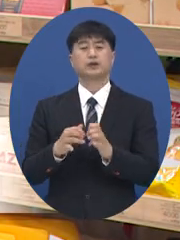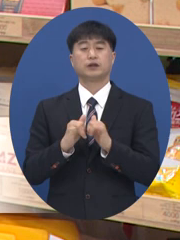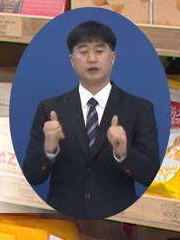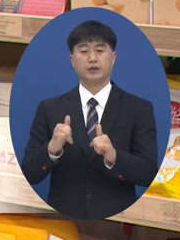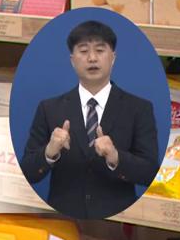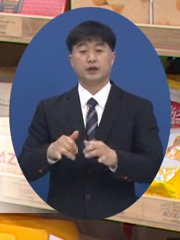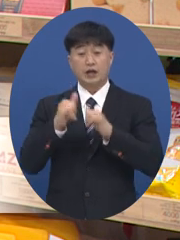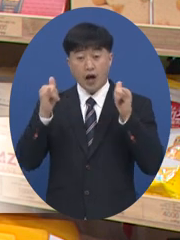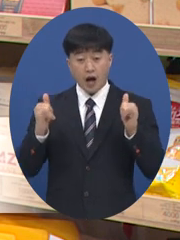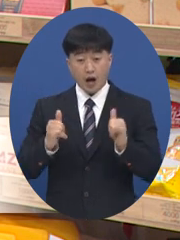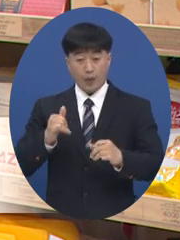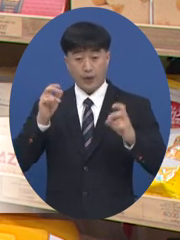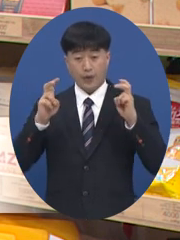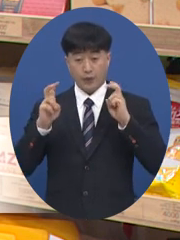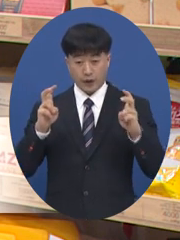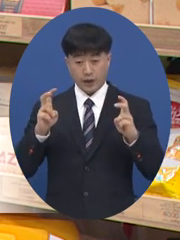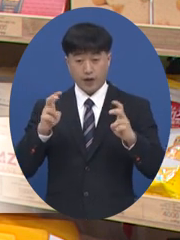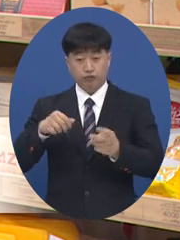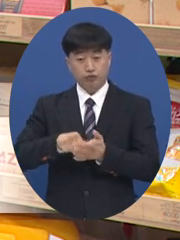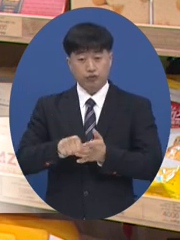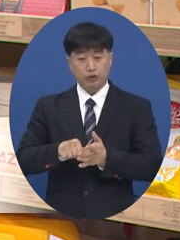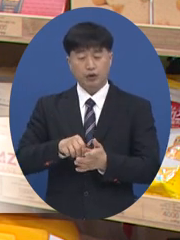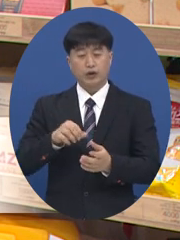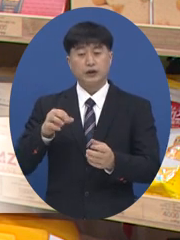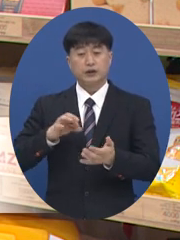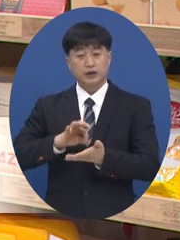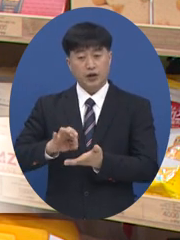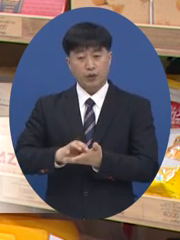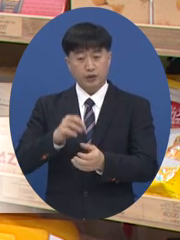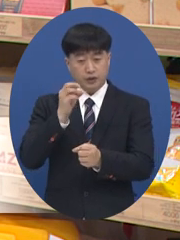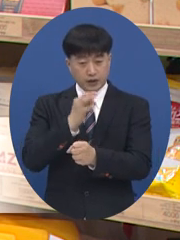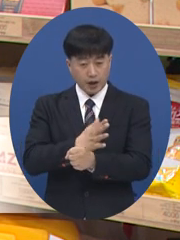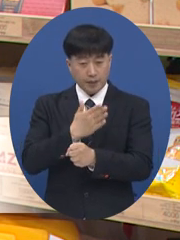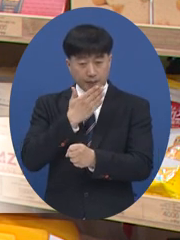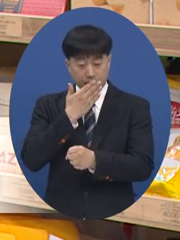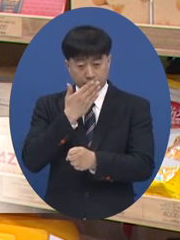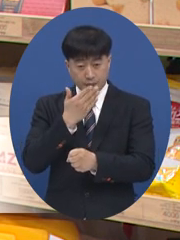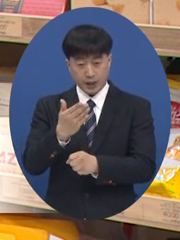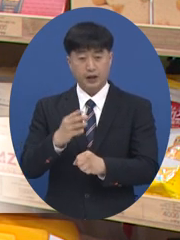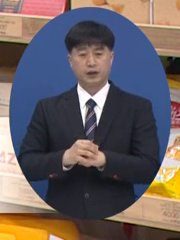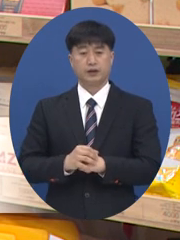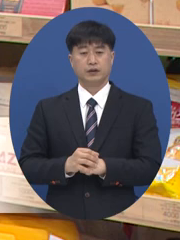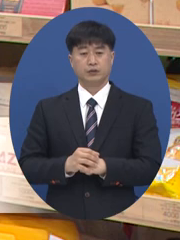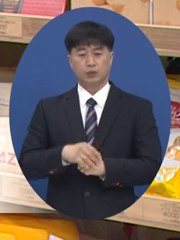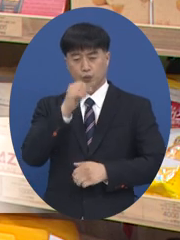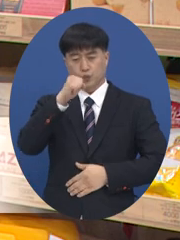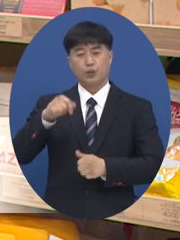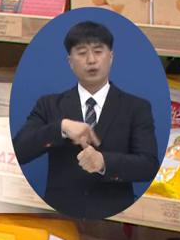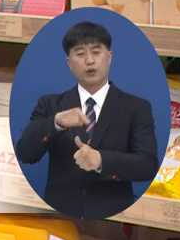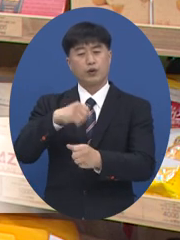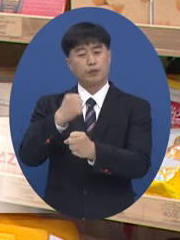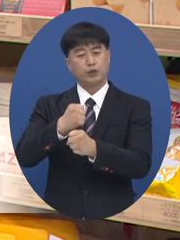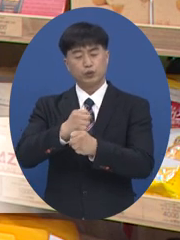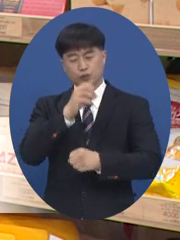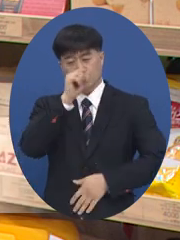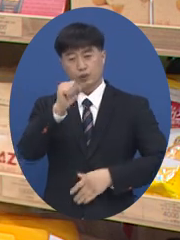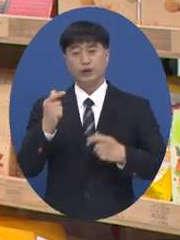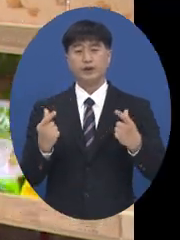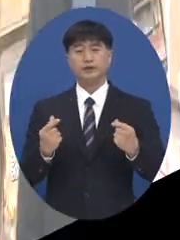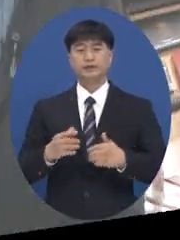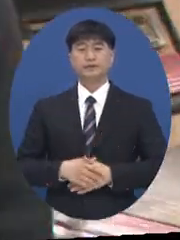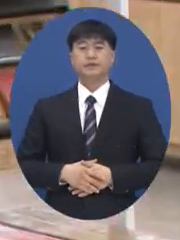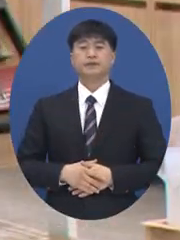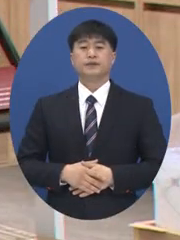사회적기업 제품들을 갔다가 활용하고 매매 더 구매 앞 수 있는 그런 소원 환경들이 만들어졌으면